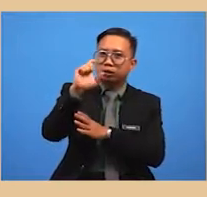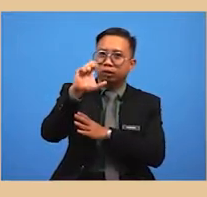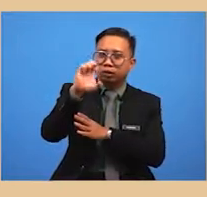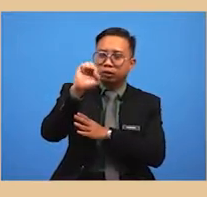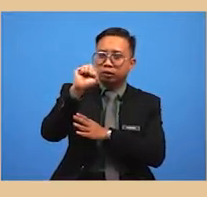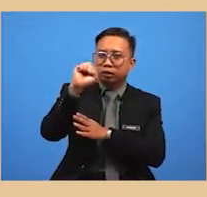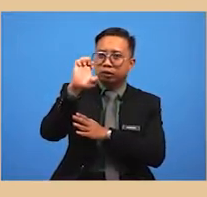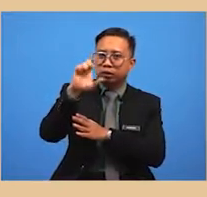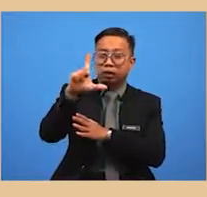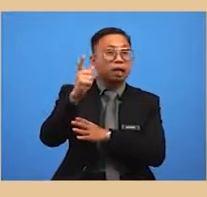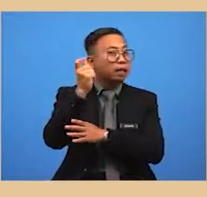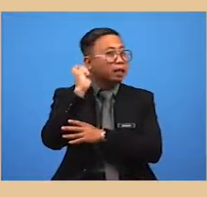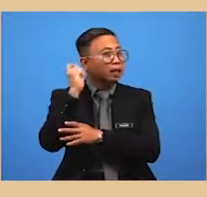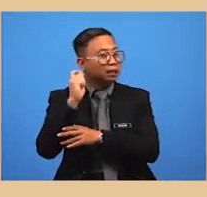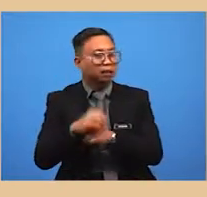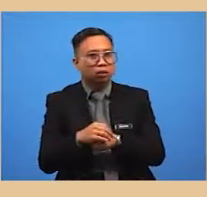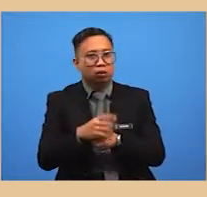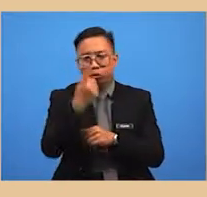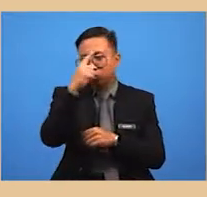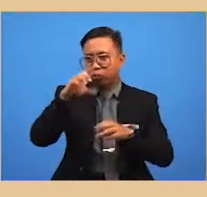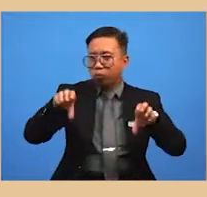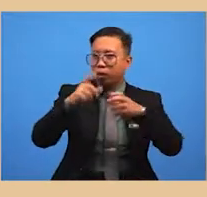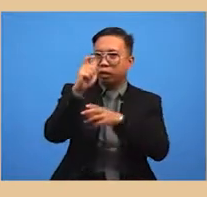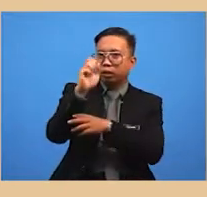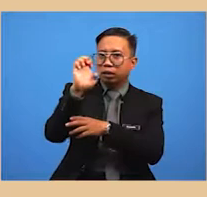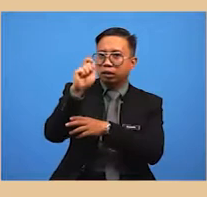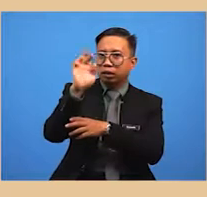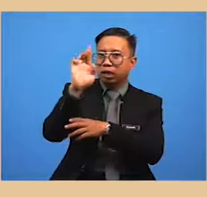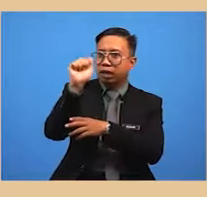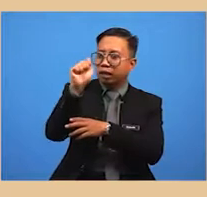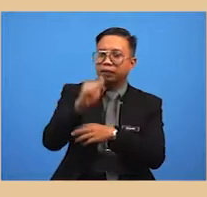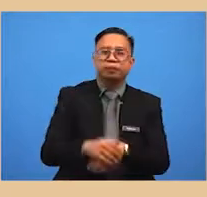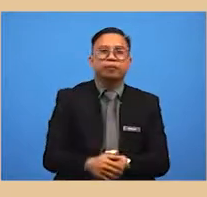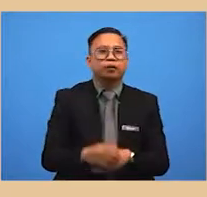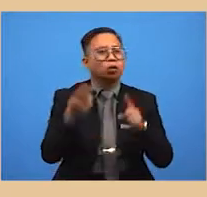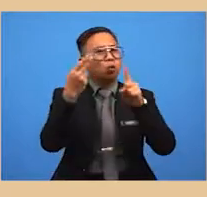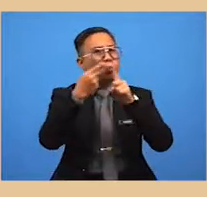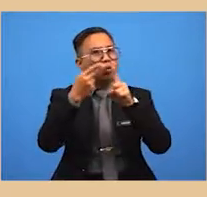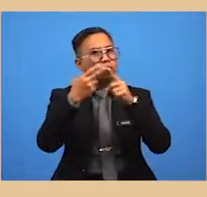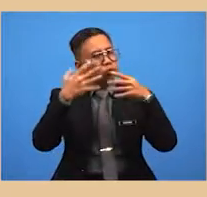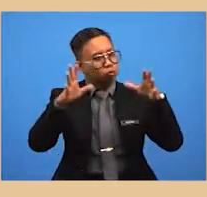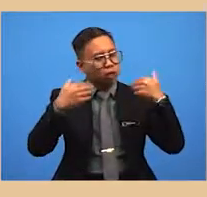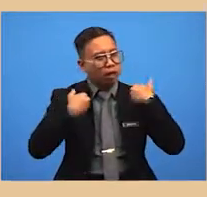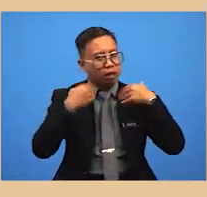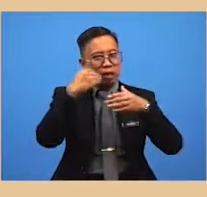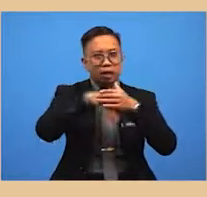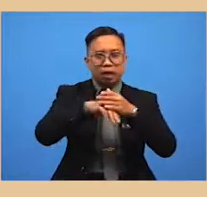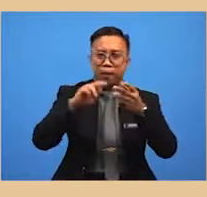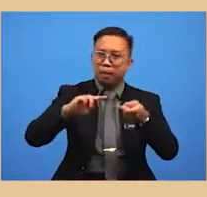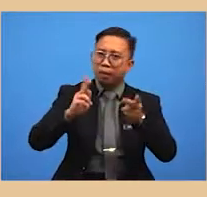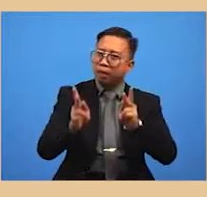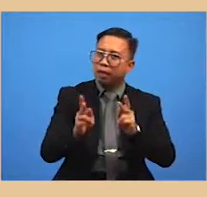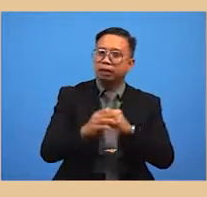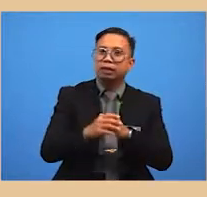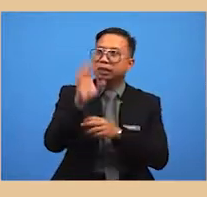tadi untuk membentuk tetrad? Huruf yang telah wujud di dalam petak